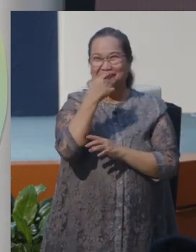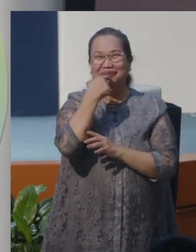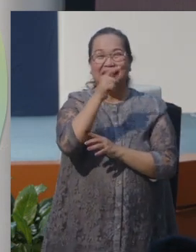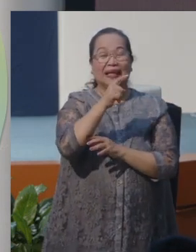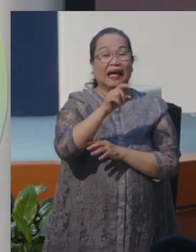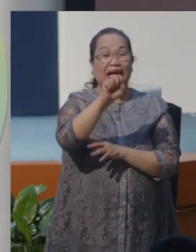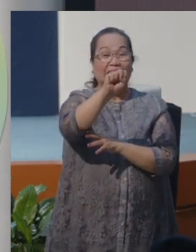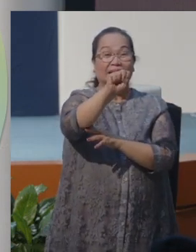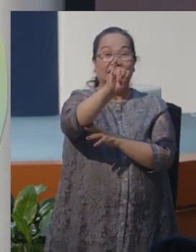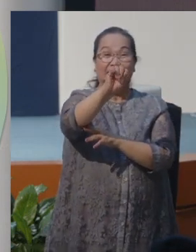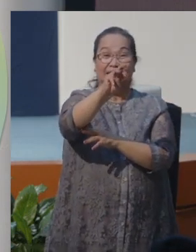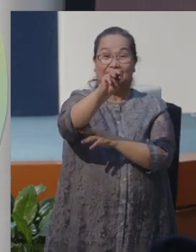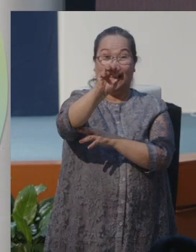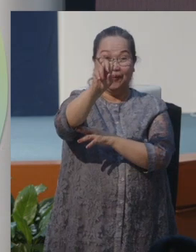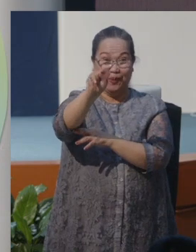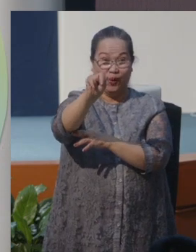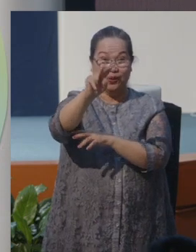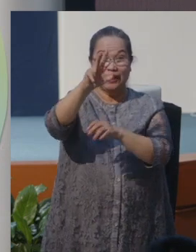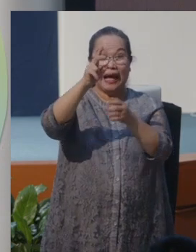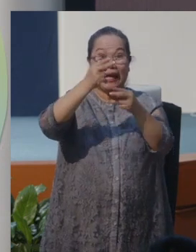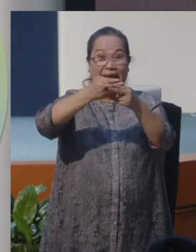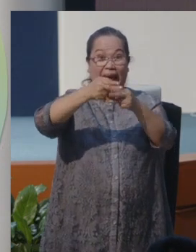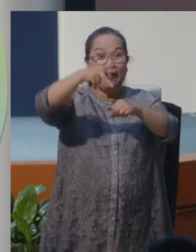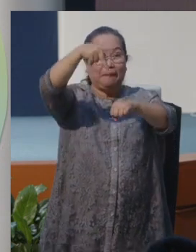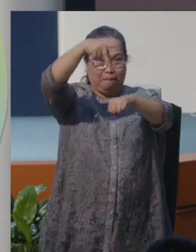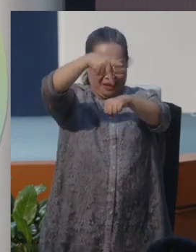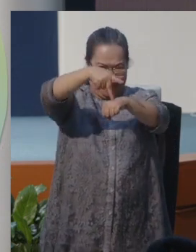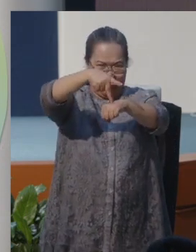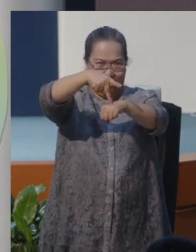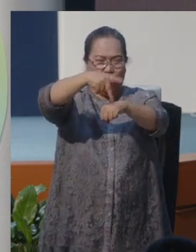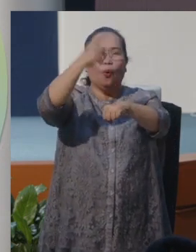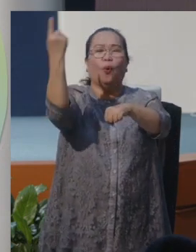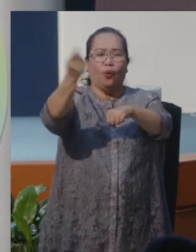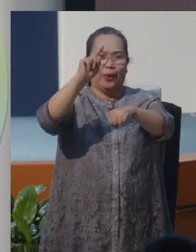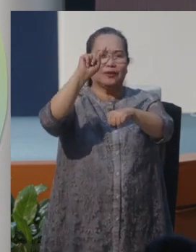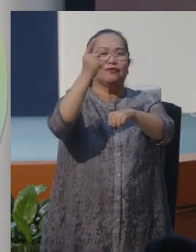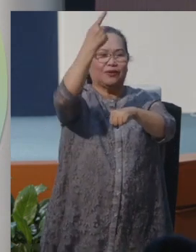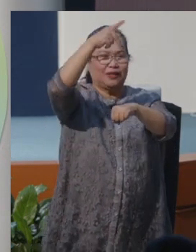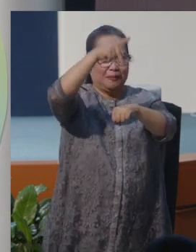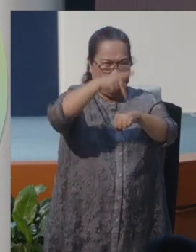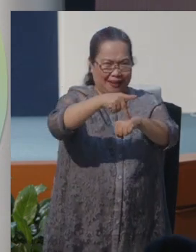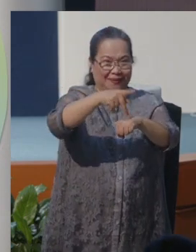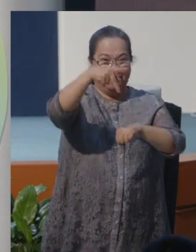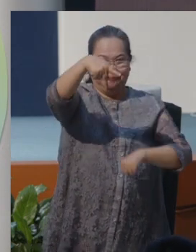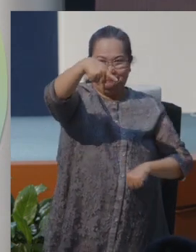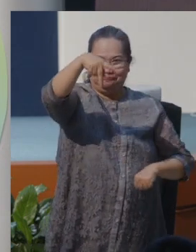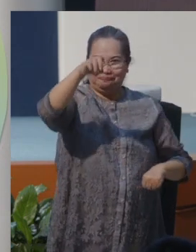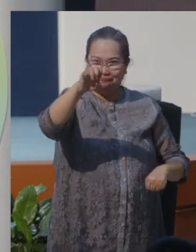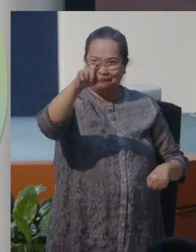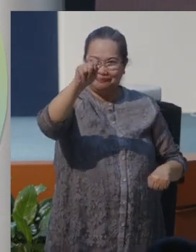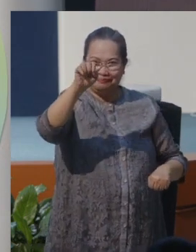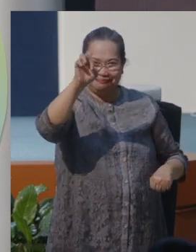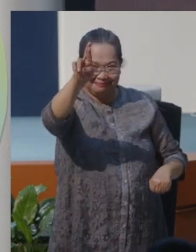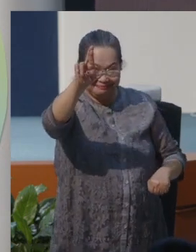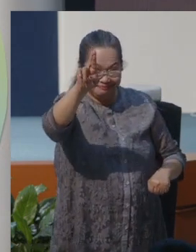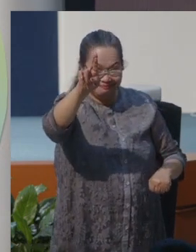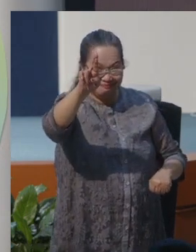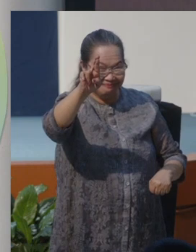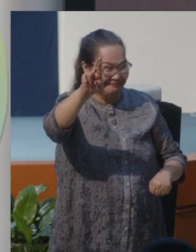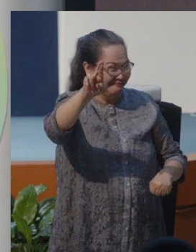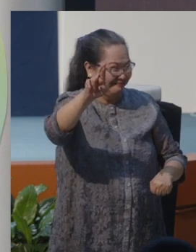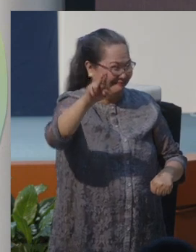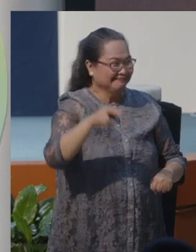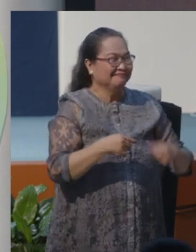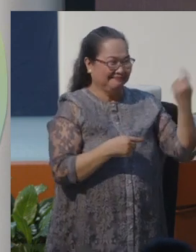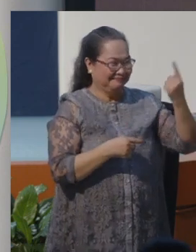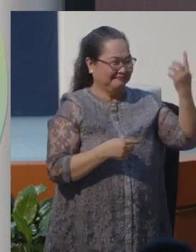Simon, whom he named Peter. Palagi siyang una sa lahat ng listahan. Palaging merong